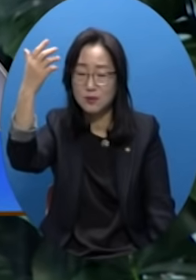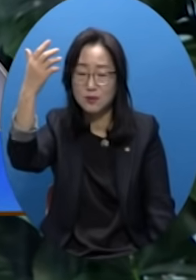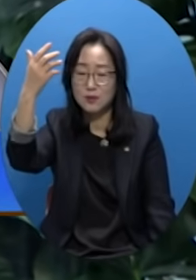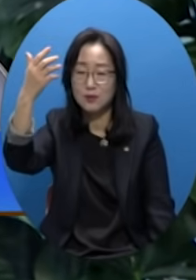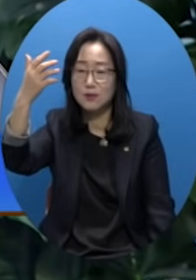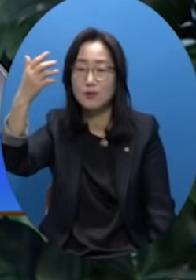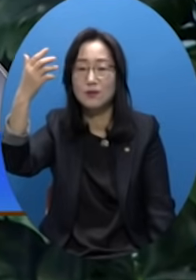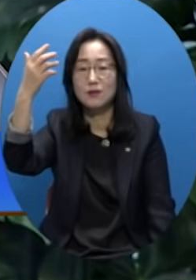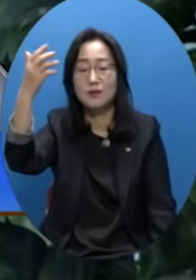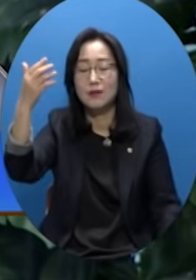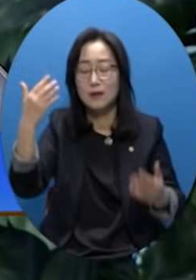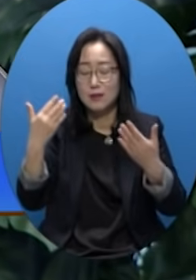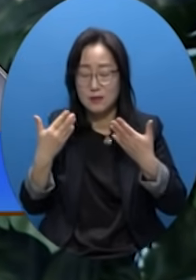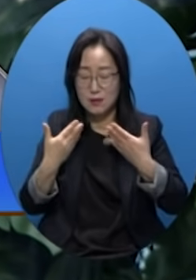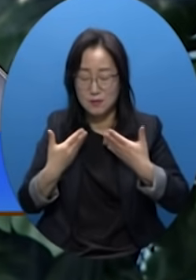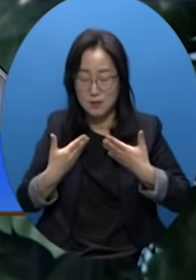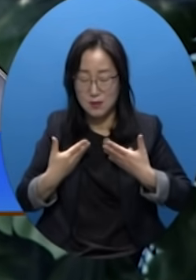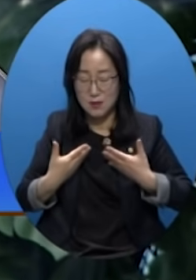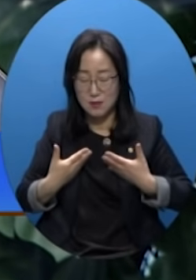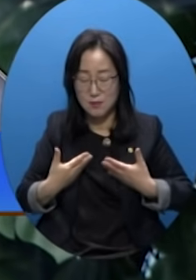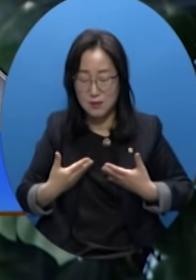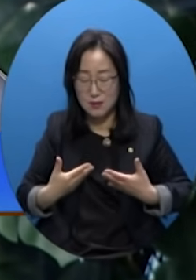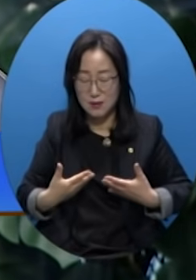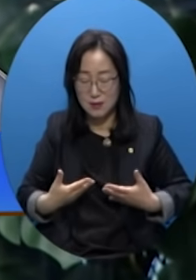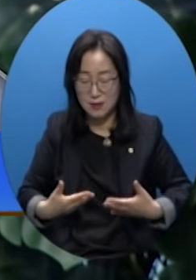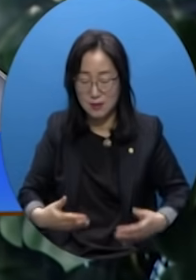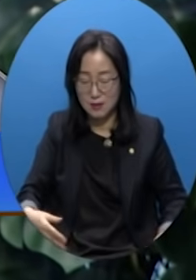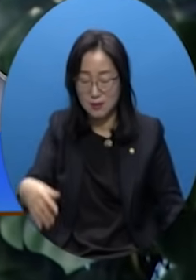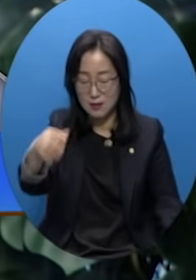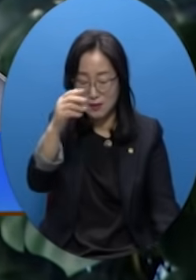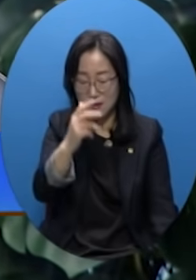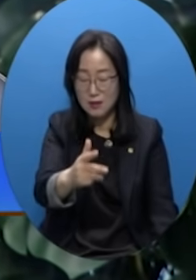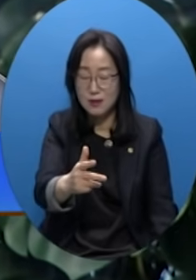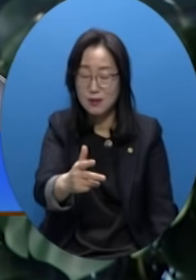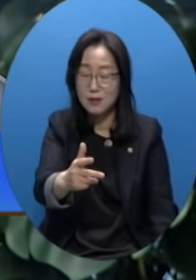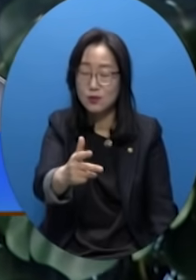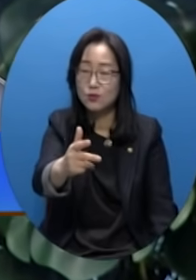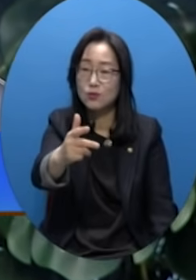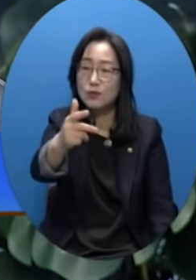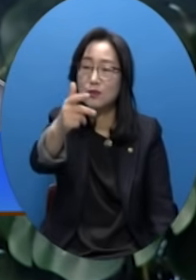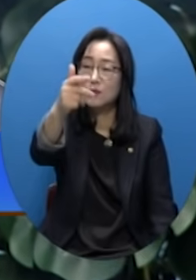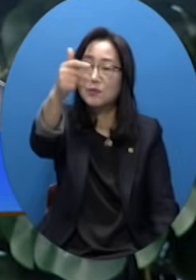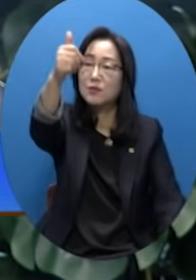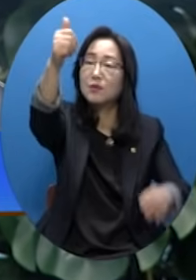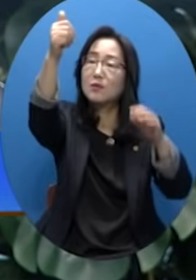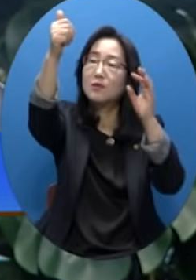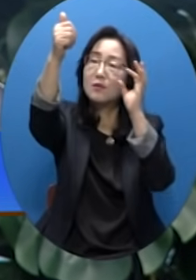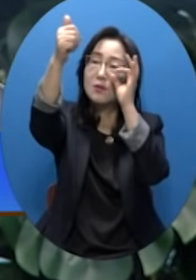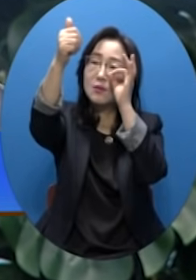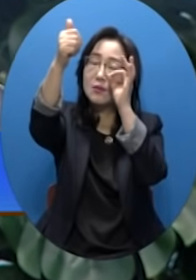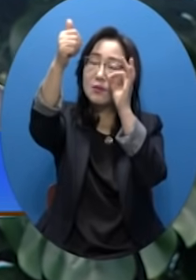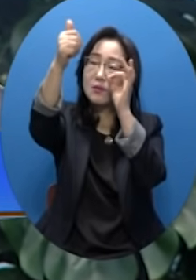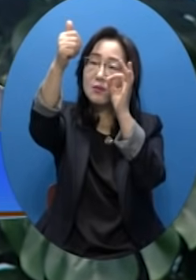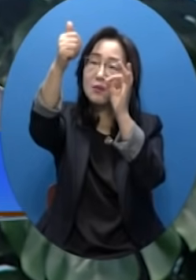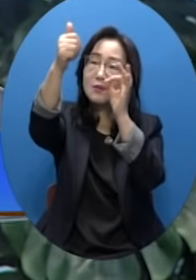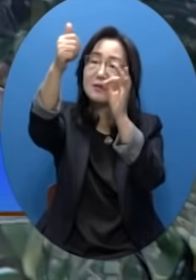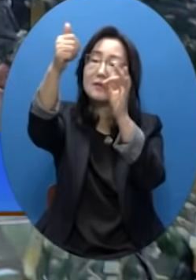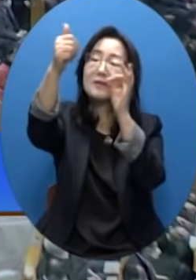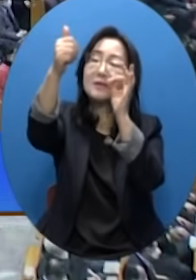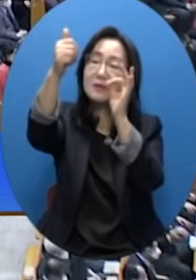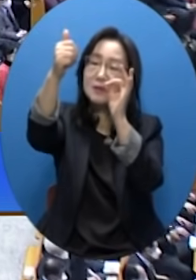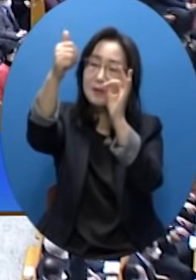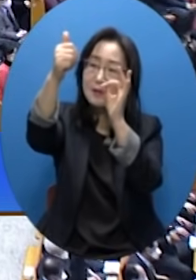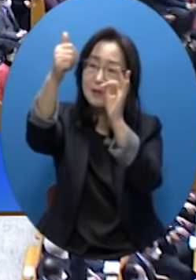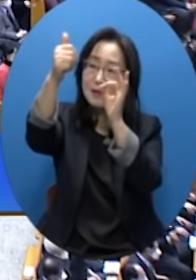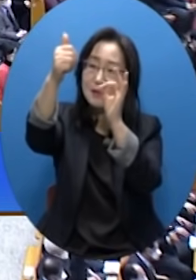lou 참 잡아 그 l 줄을 5 or